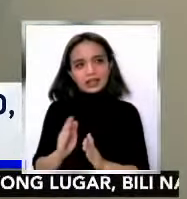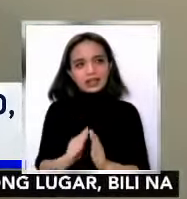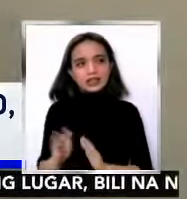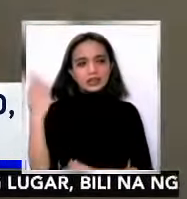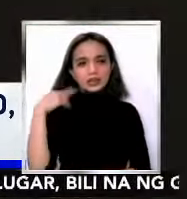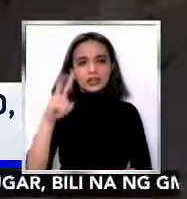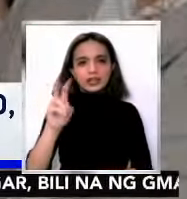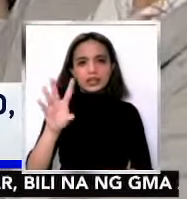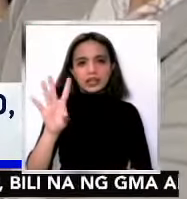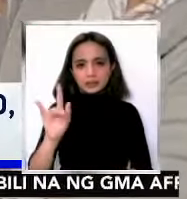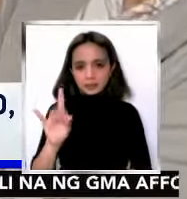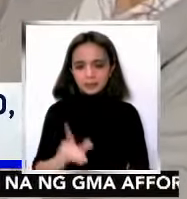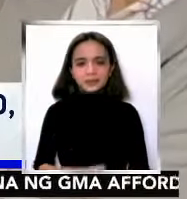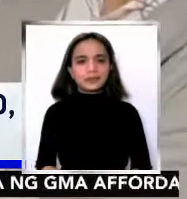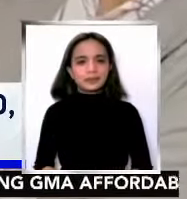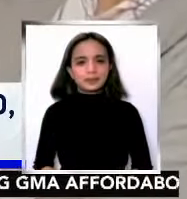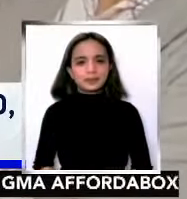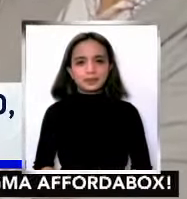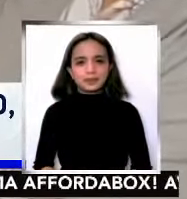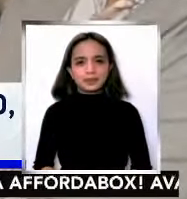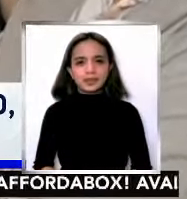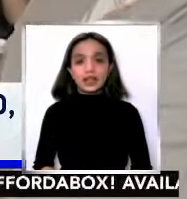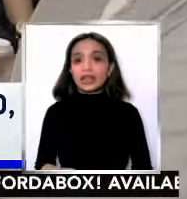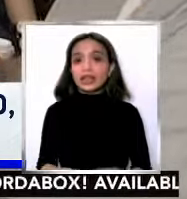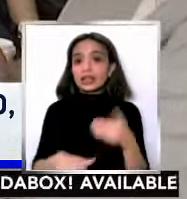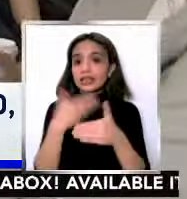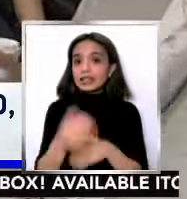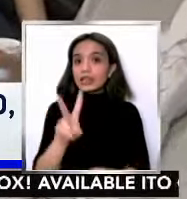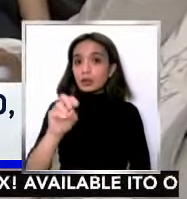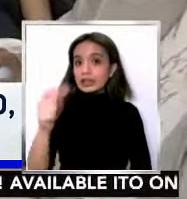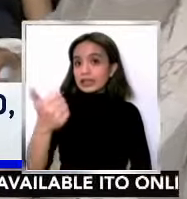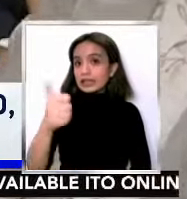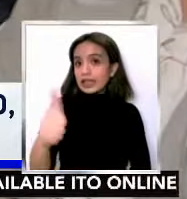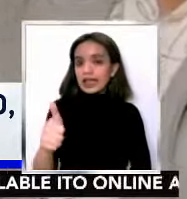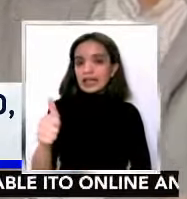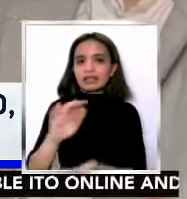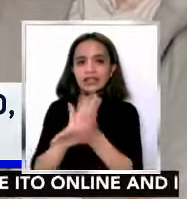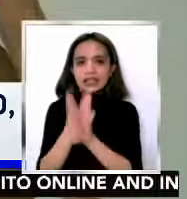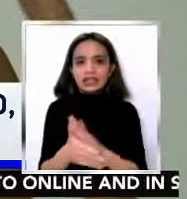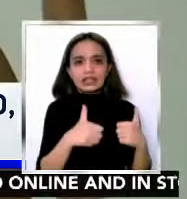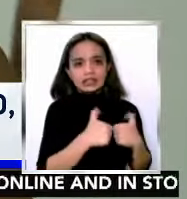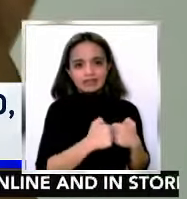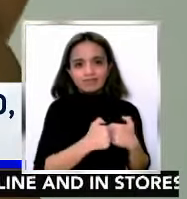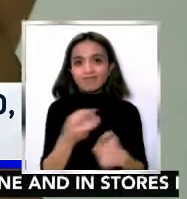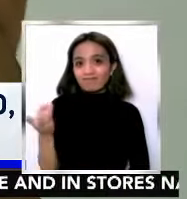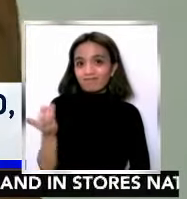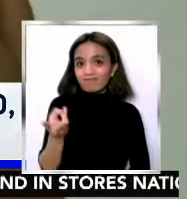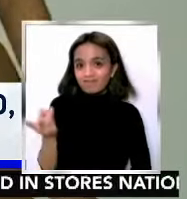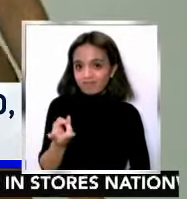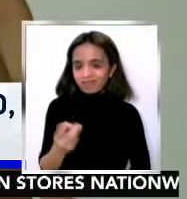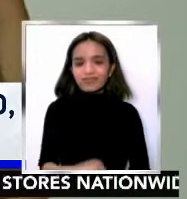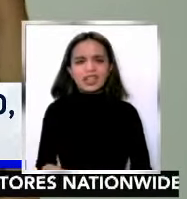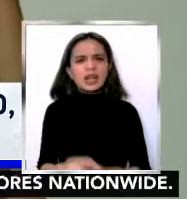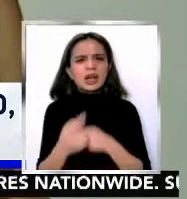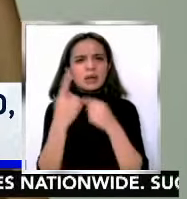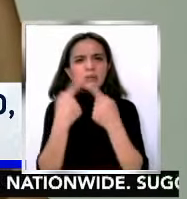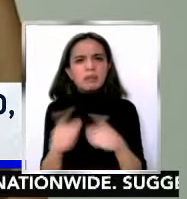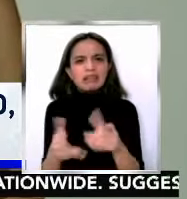surrogacy. Taong 2010 ang unang maging magkasintahan sina Jen at Dennis, pero naghiwalay rin